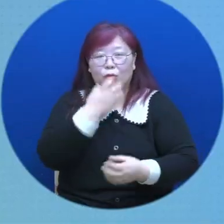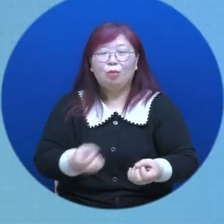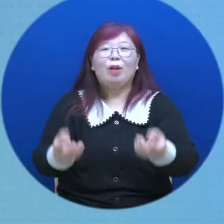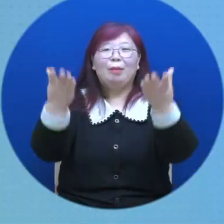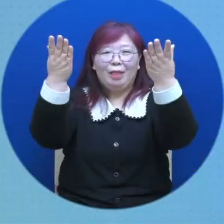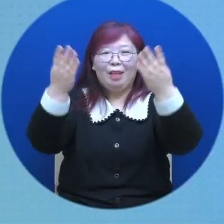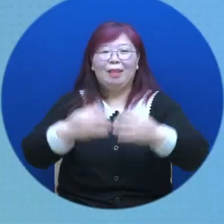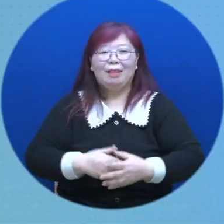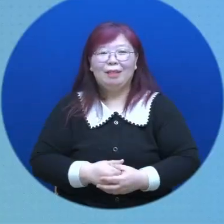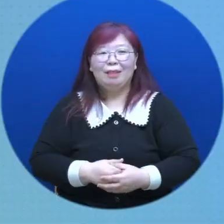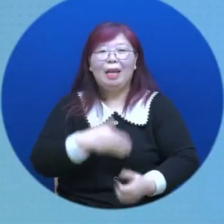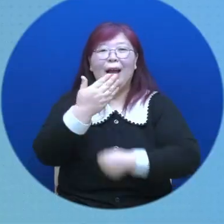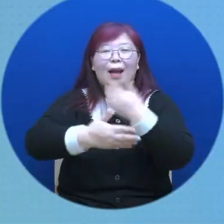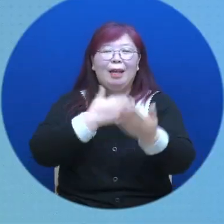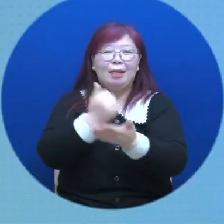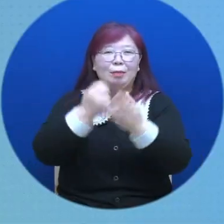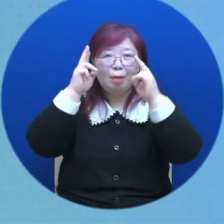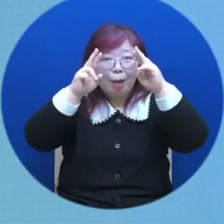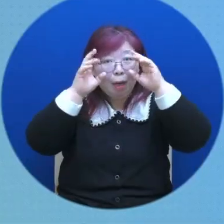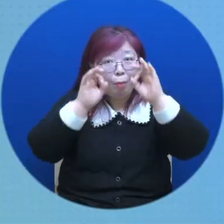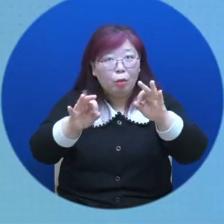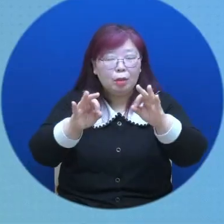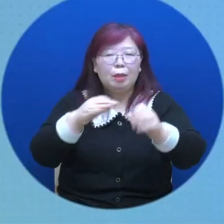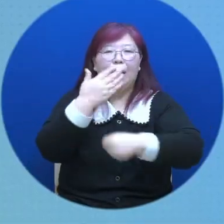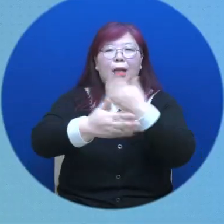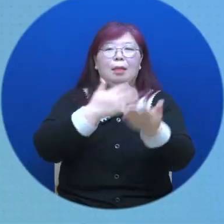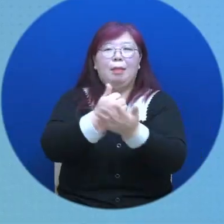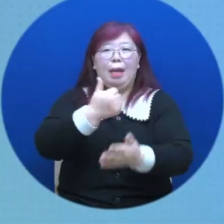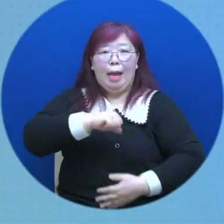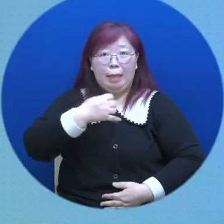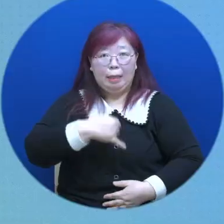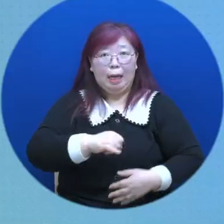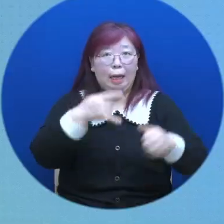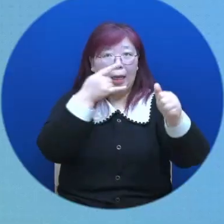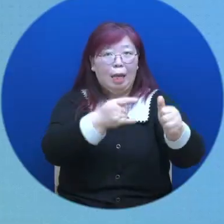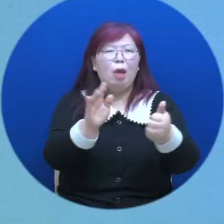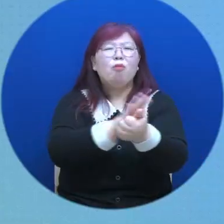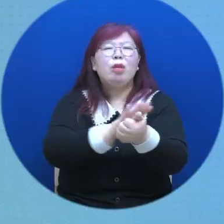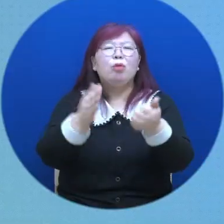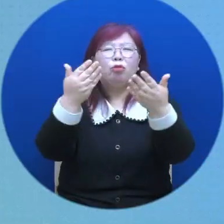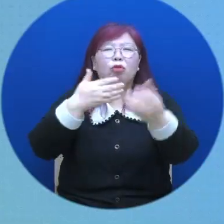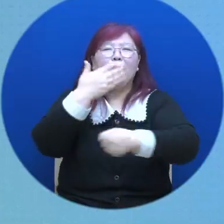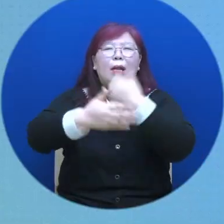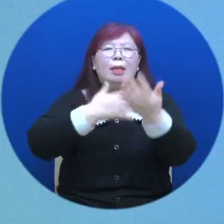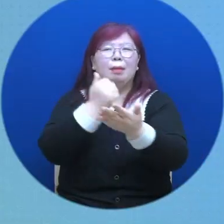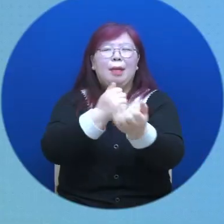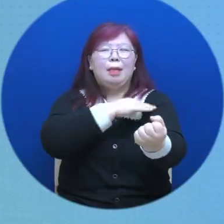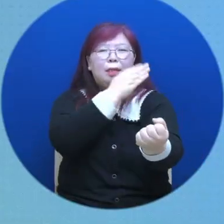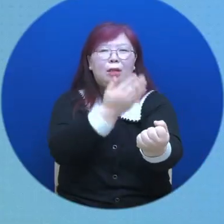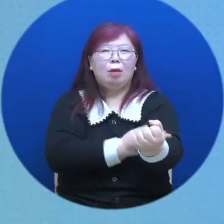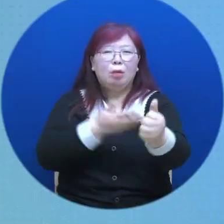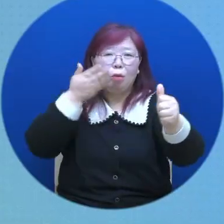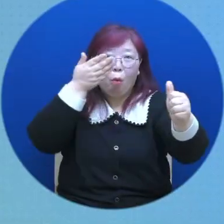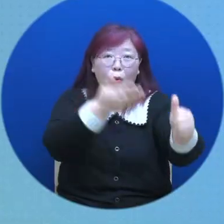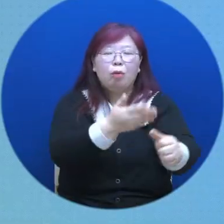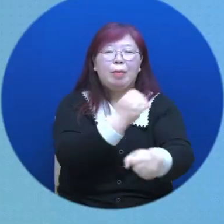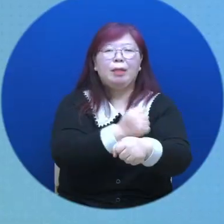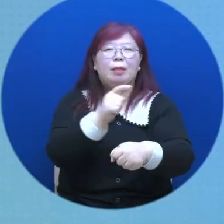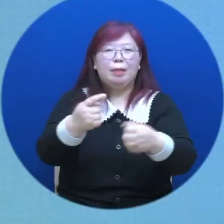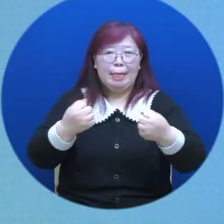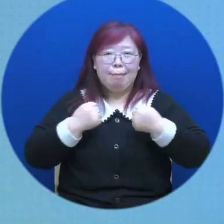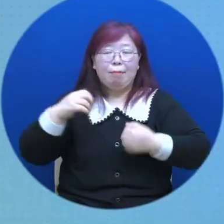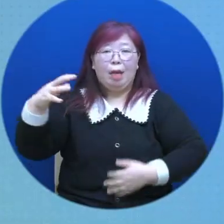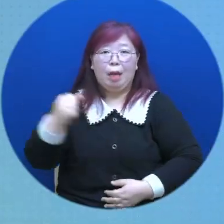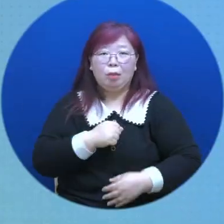축원합니다. 하나님을 바라보는 하나님의 자녀들에게 위로 주시는 하나님의 능력을 공급하여 그